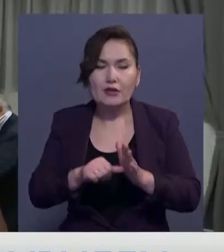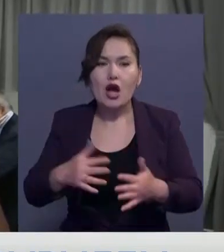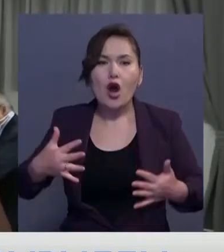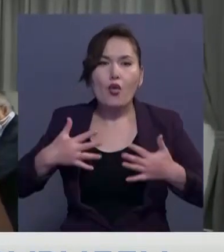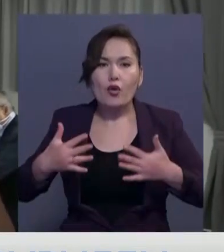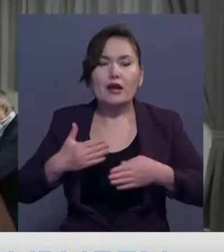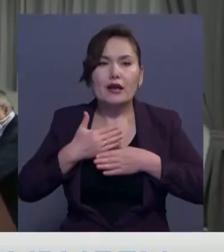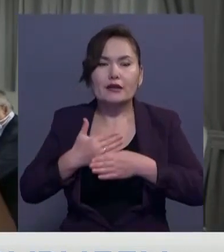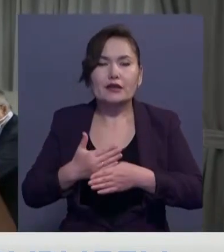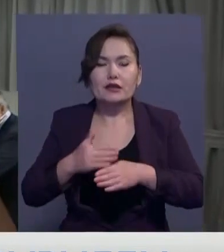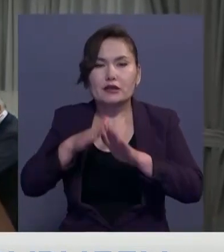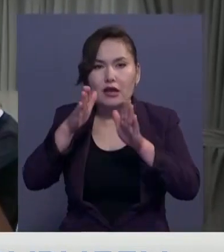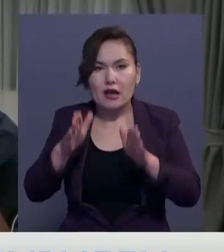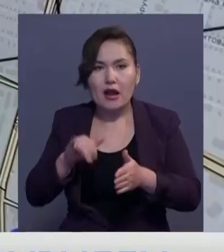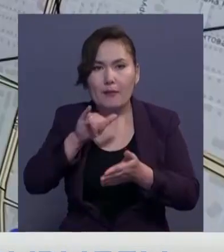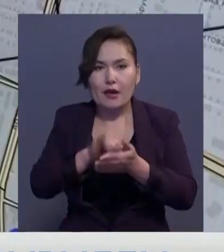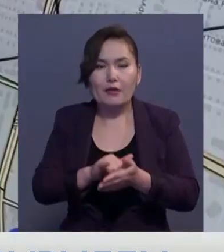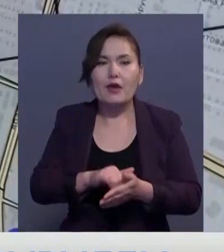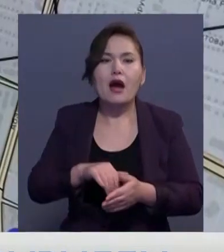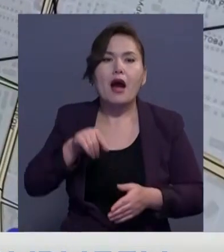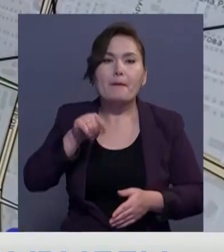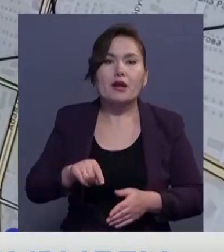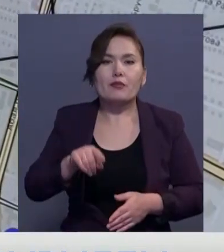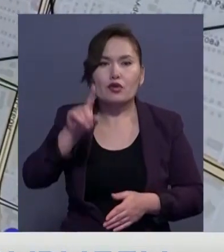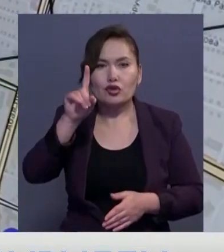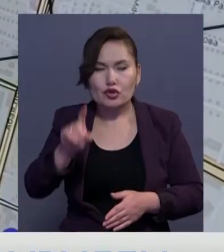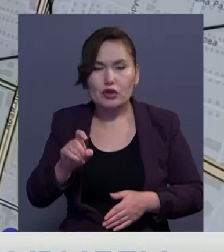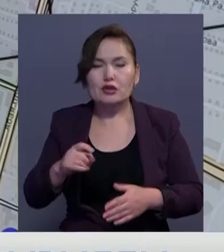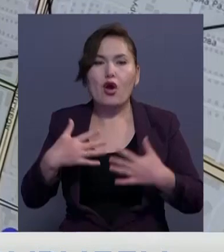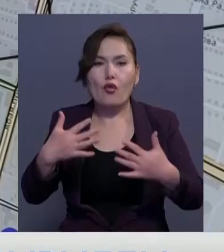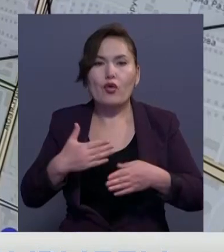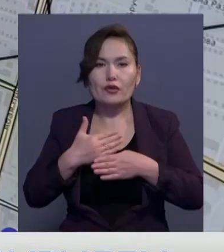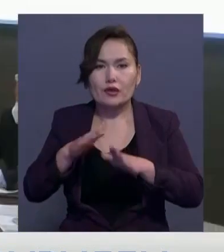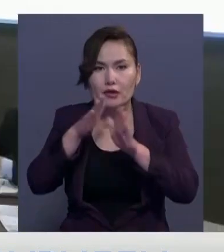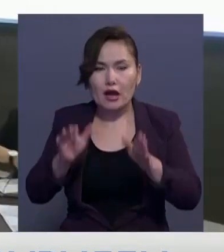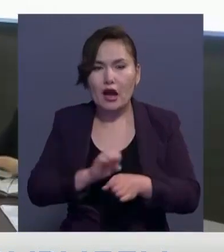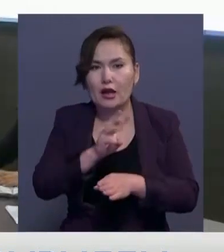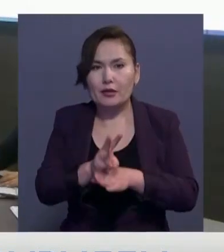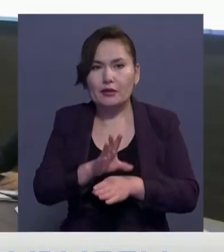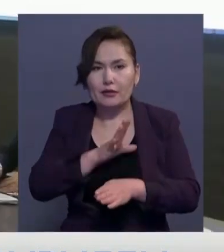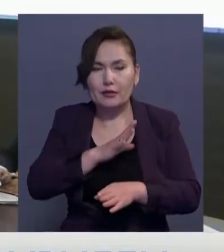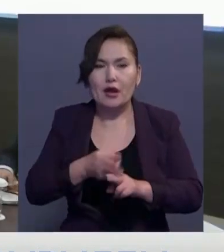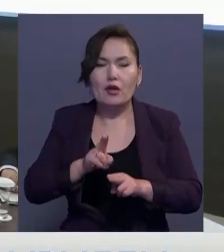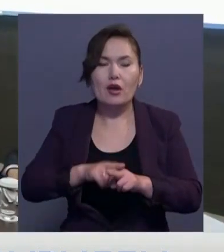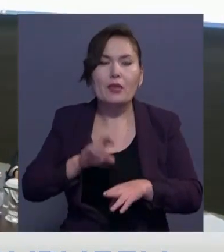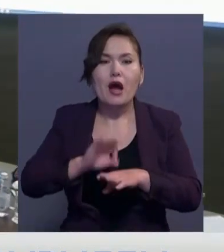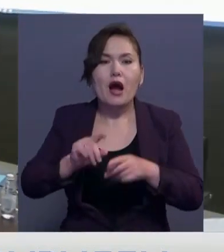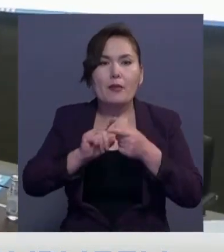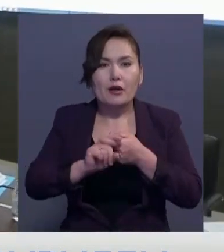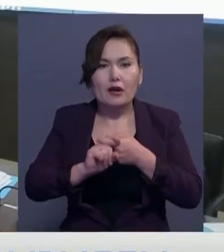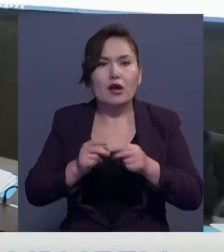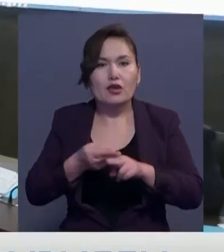жасанды желдету аппараты және 1100-ден астам оттегі концентратормен қамтамасыз етілген. Аурудың аса